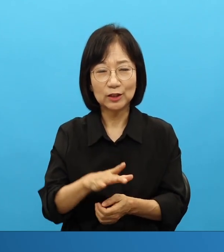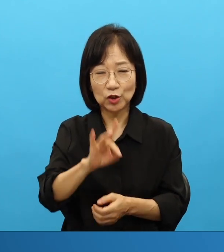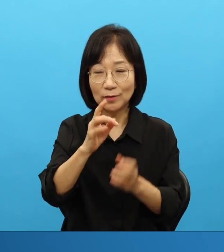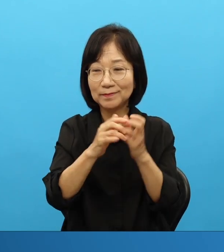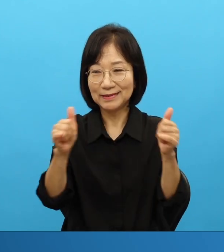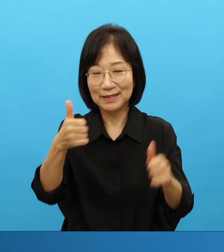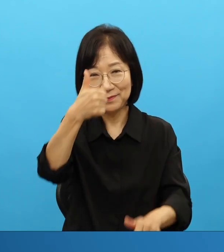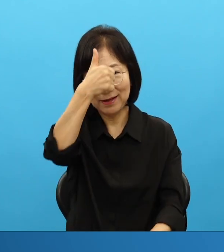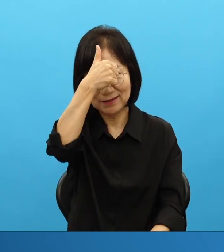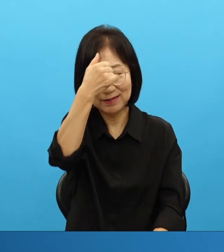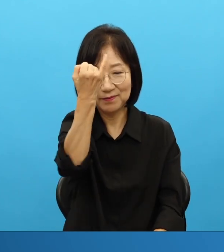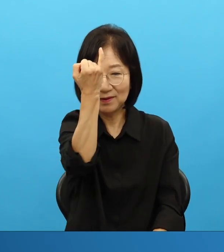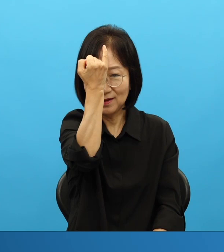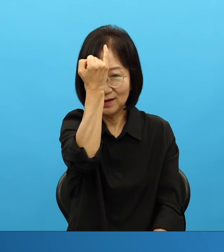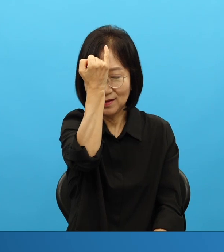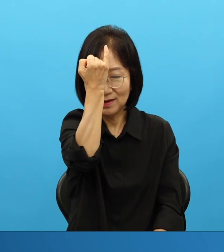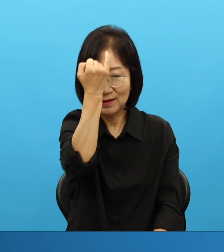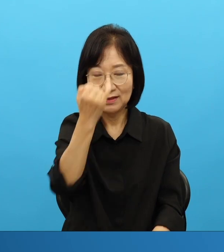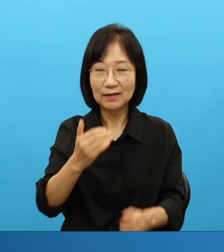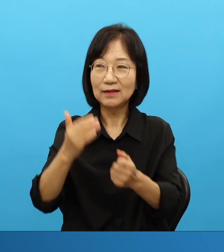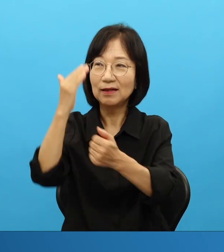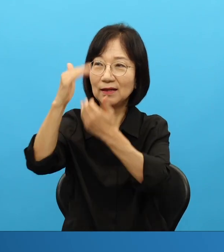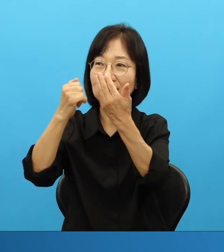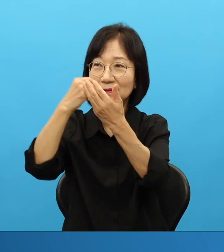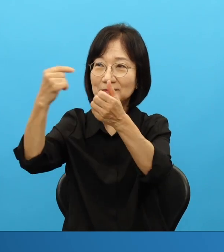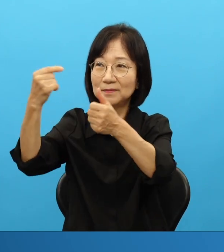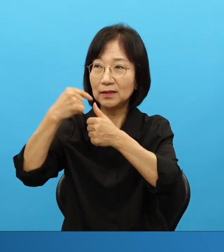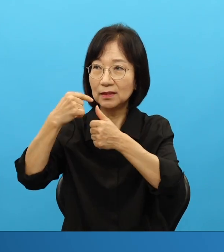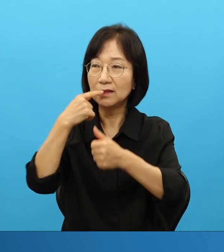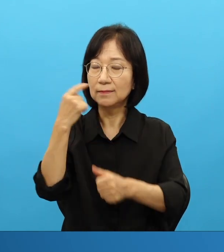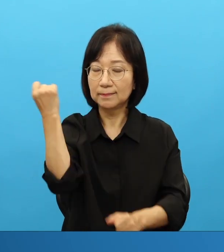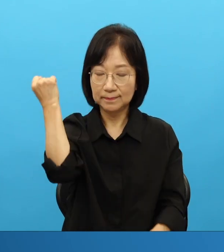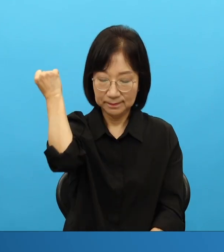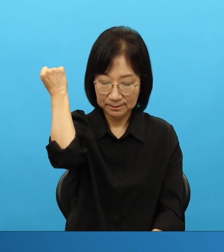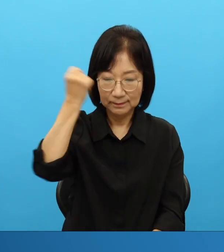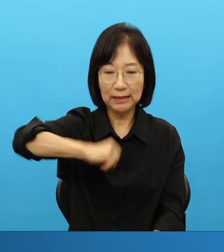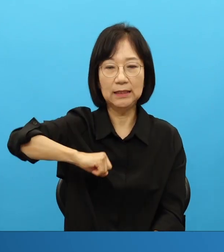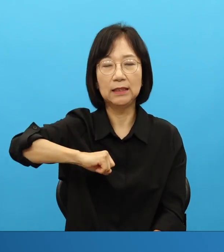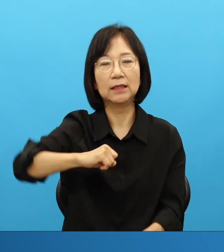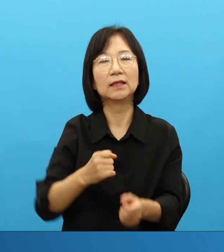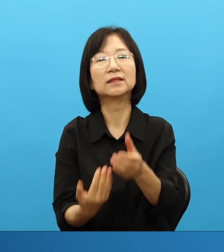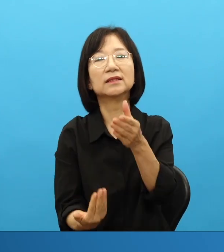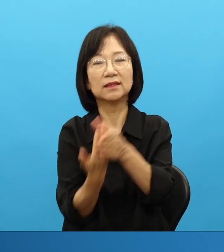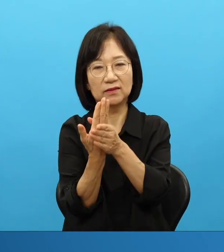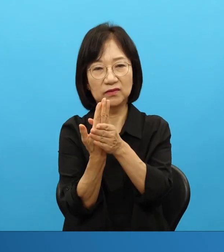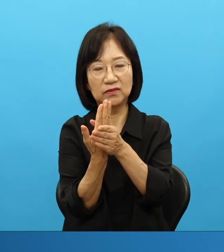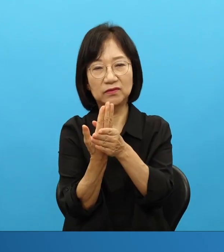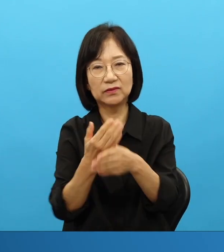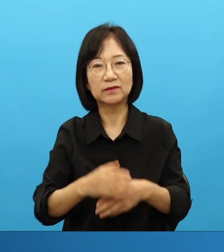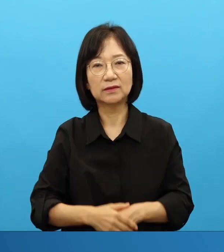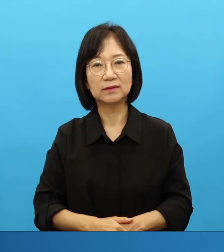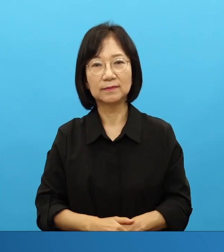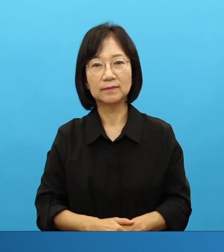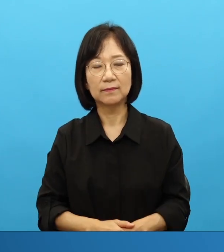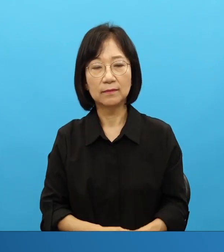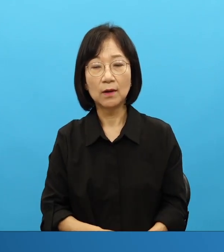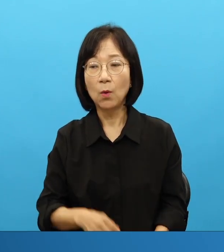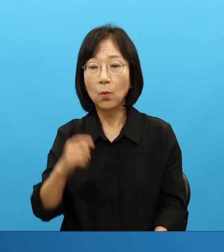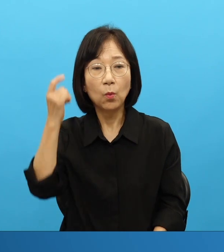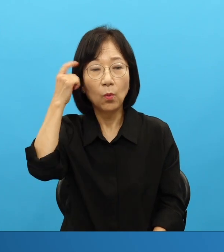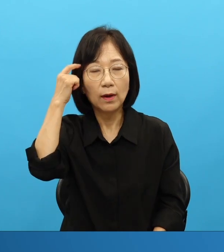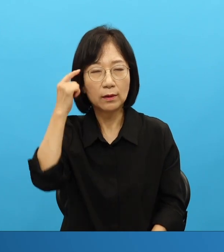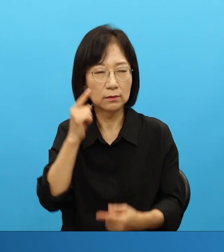하나님의 말씀에 불순종한 겁니다. Mankind, Adam and Eve, were disobedient to the Word of God. 어디에 유혹받았는가